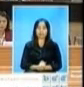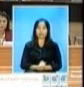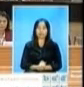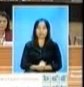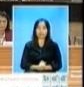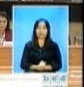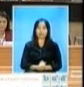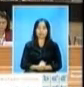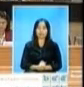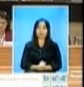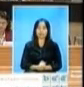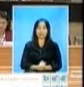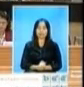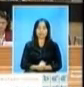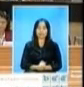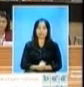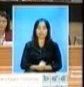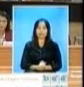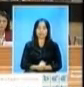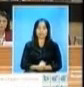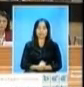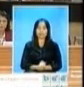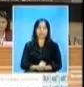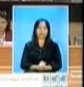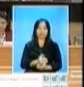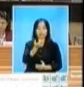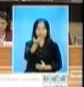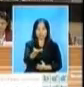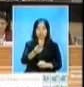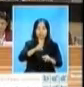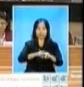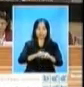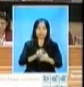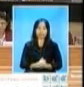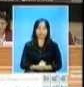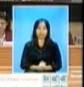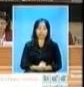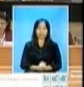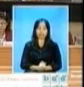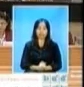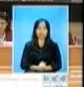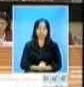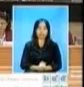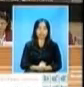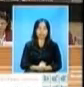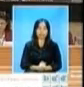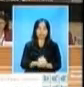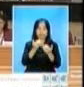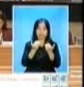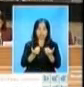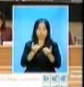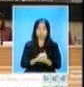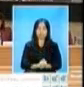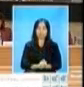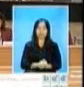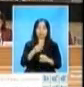ไรอยู่นี่คือปัญหาที่เกิดขึ้นเลยนะครับซึ่งเรื่องนี้เนี่ยคุณนิพนธ์วิสิทธิ์ยุทธศาสตร์นะครับส.ส.ของพรรคประชาธิปัตย์ท่าน